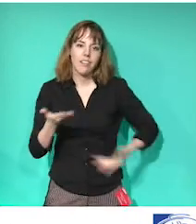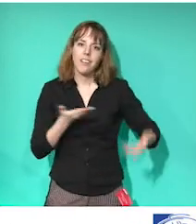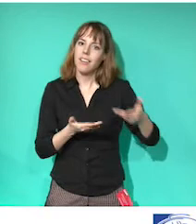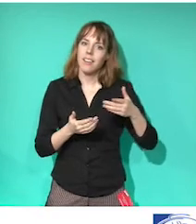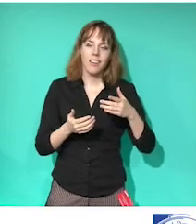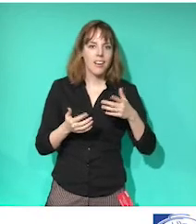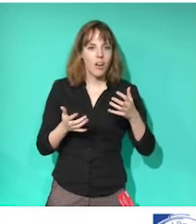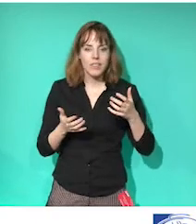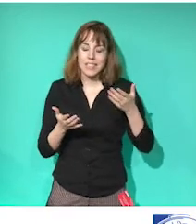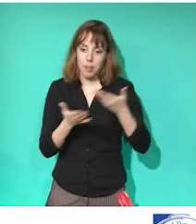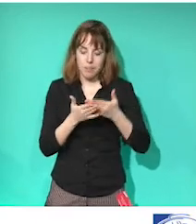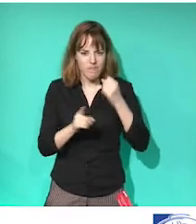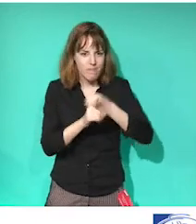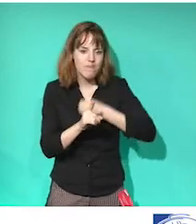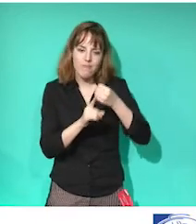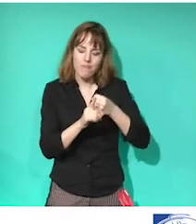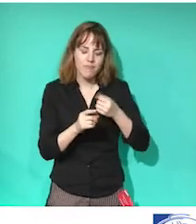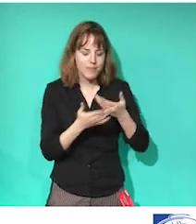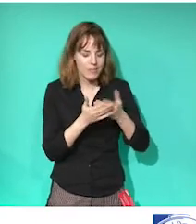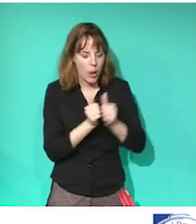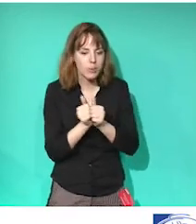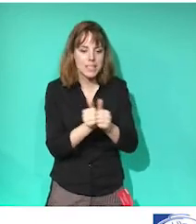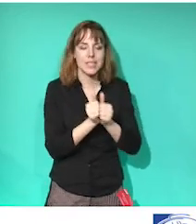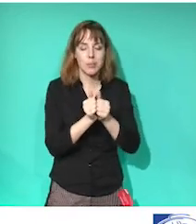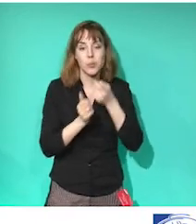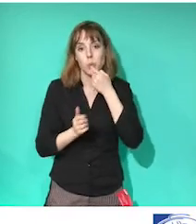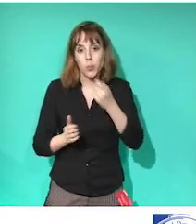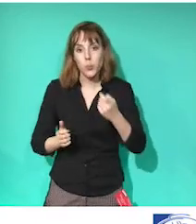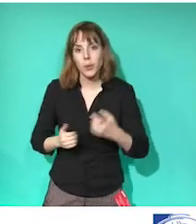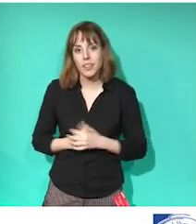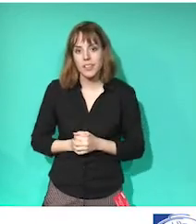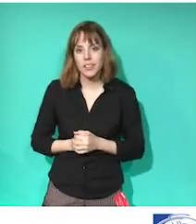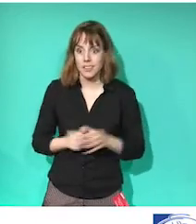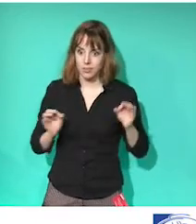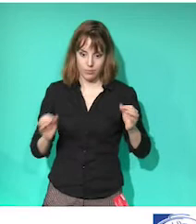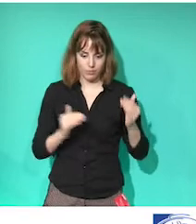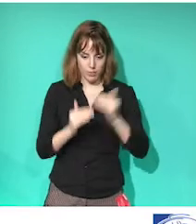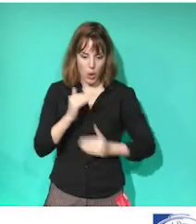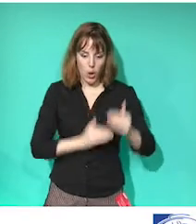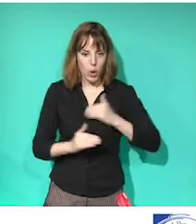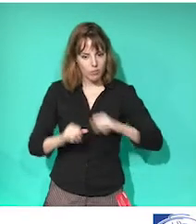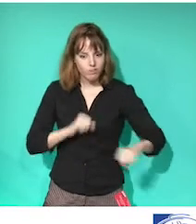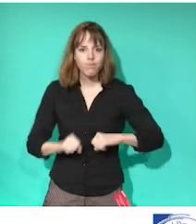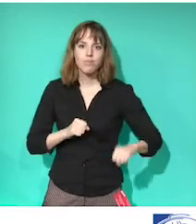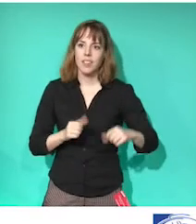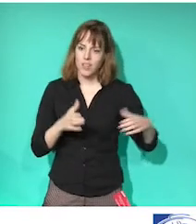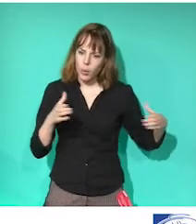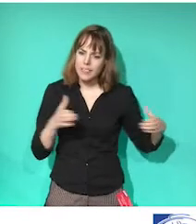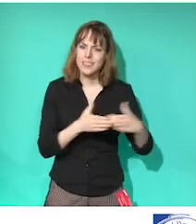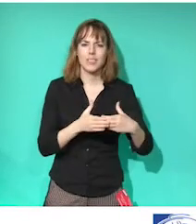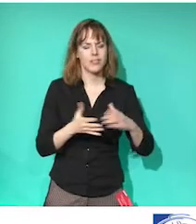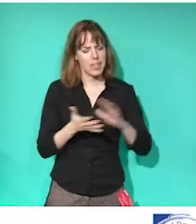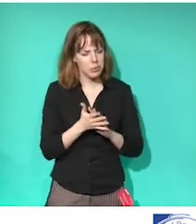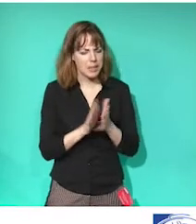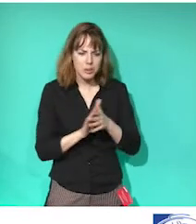réjouissance d'agir et de se battre ensemble. Et nous avons effectivement, avec le plan de mobilisation, avec le collectif, avec toutes